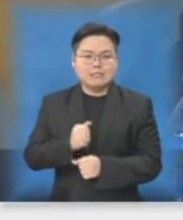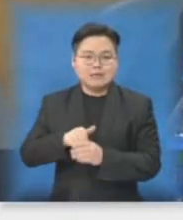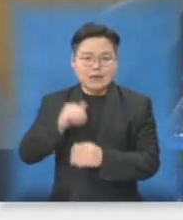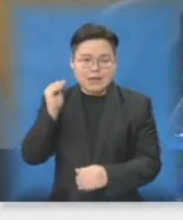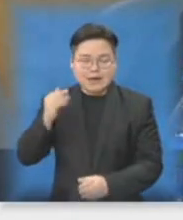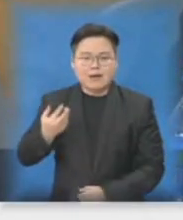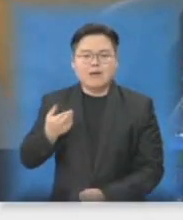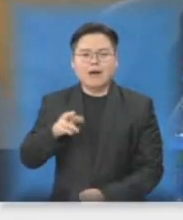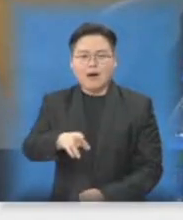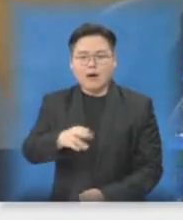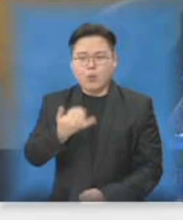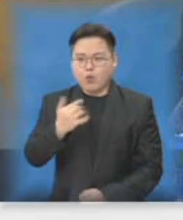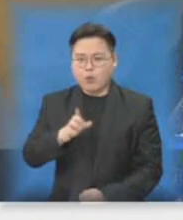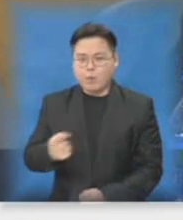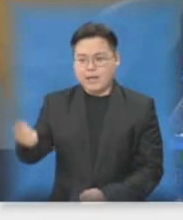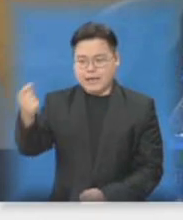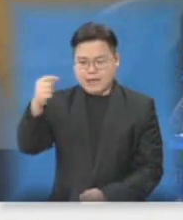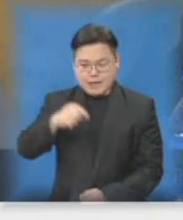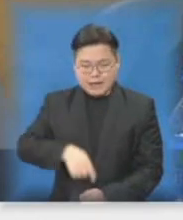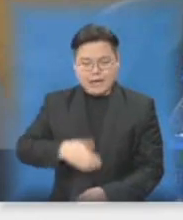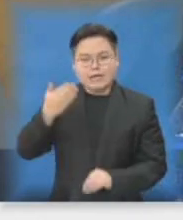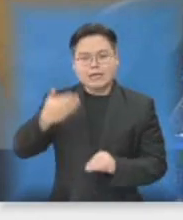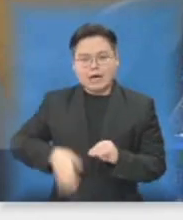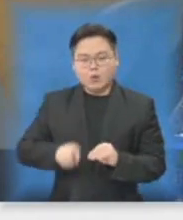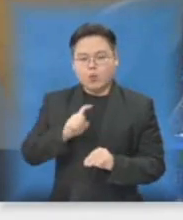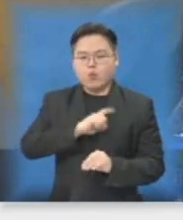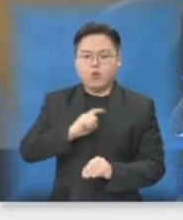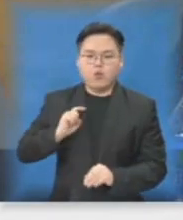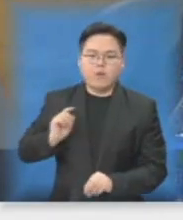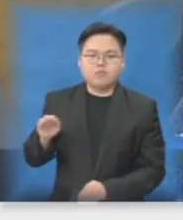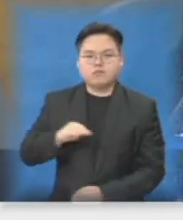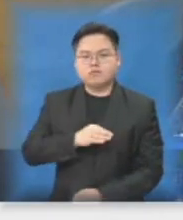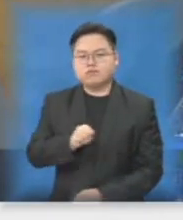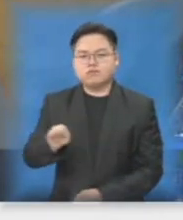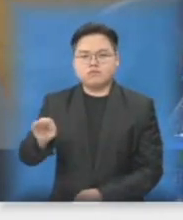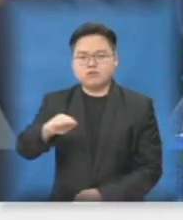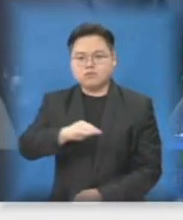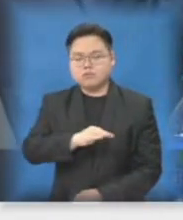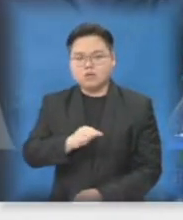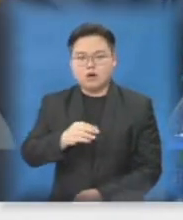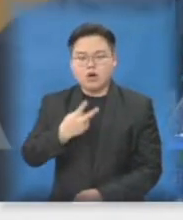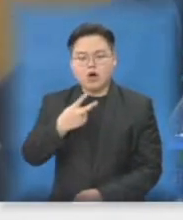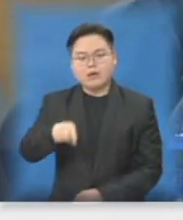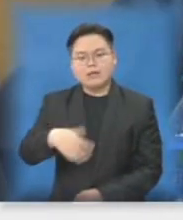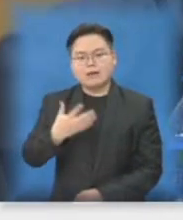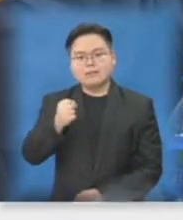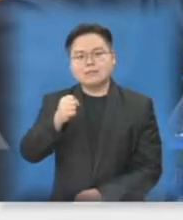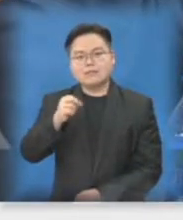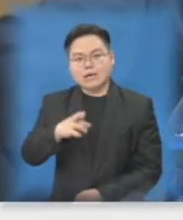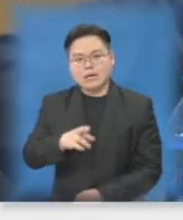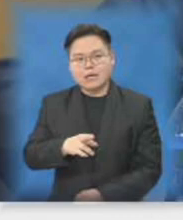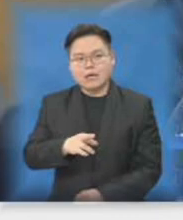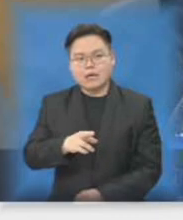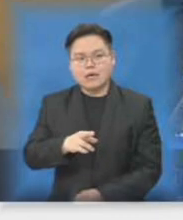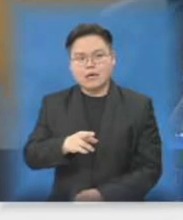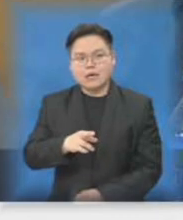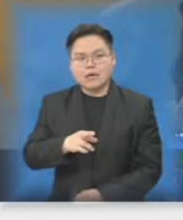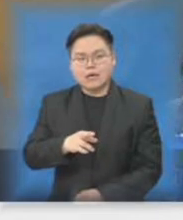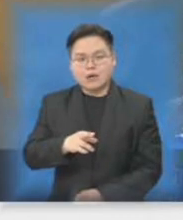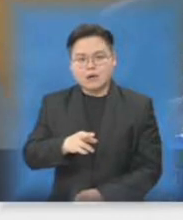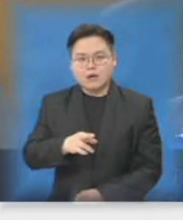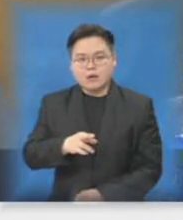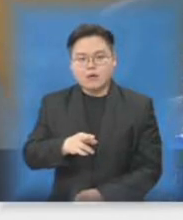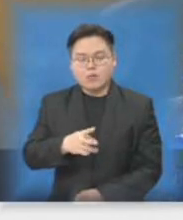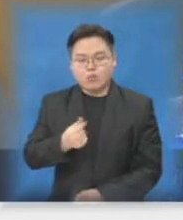Улаанбаатарт ирээд таксины үйлчилгээ явуулахаар 2-3 сая төгрөгөөр 2.5 сая төгрөгийн цалин, 3 сая төгрөгийн цалин 2-7